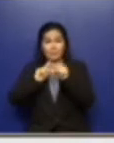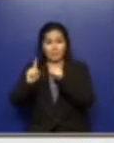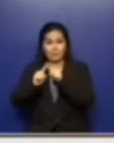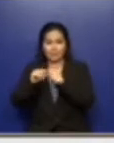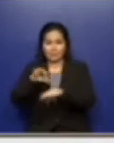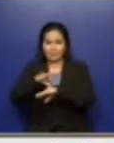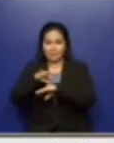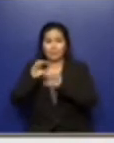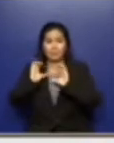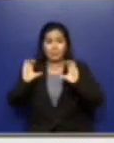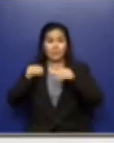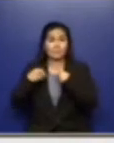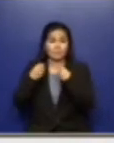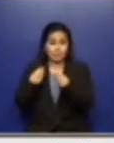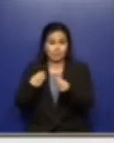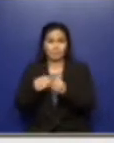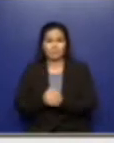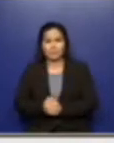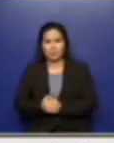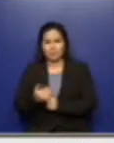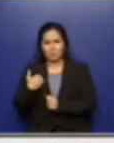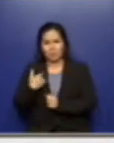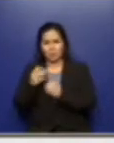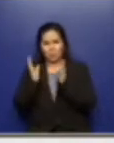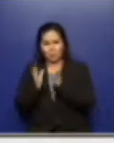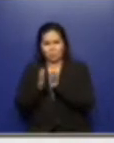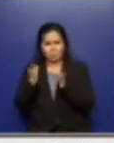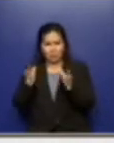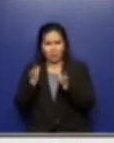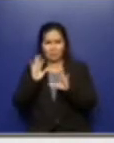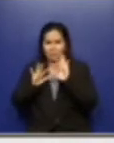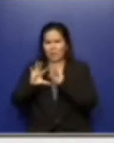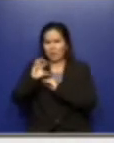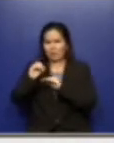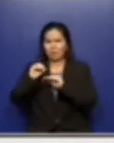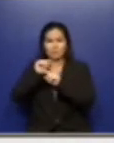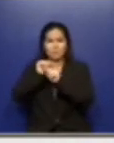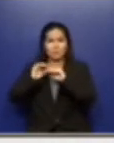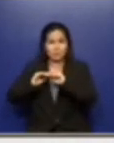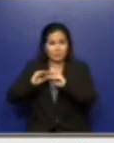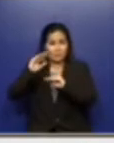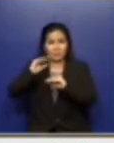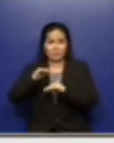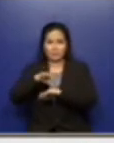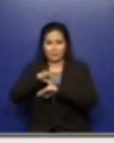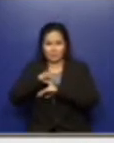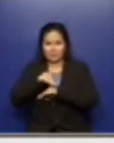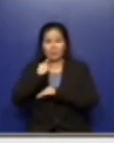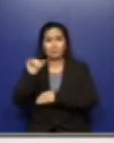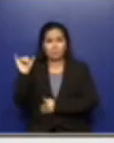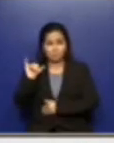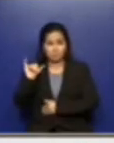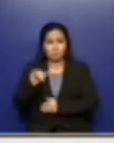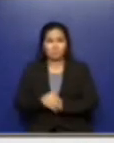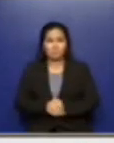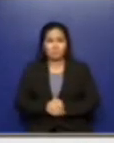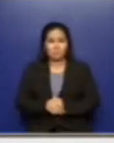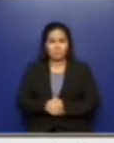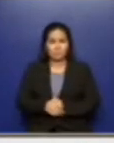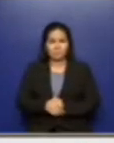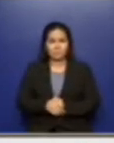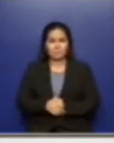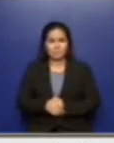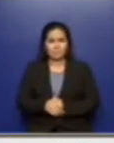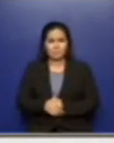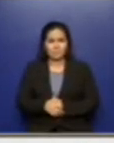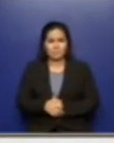งแต่ยังอีกจำนวนมากเกินกึ่งที่ยังไม่สามารถบรรจุได้ท่านเห็นมีความจ